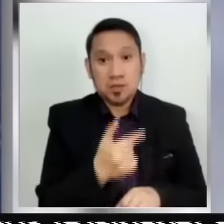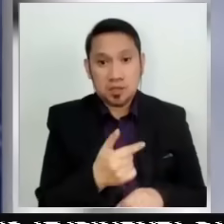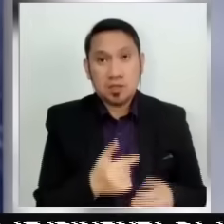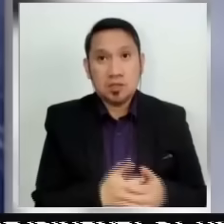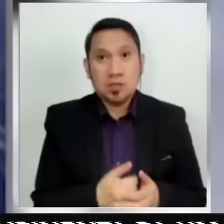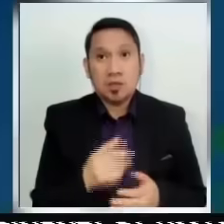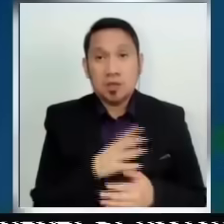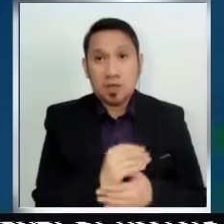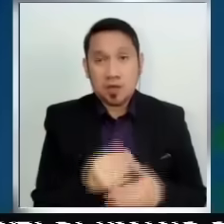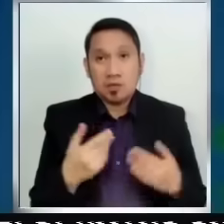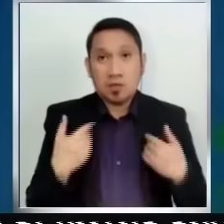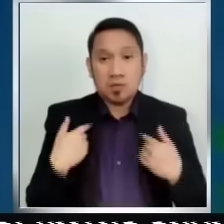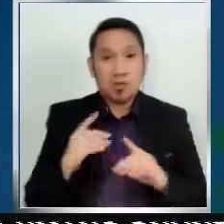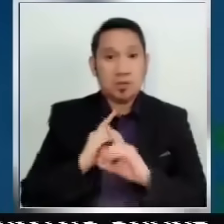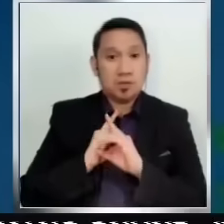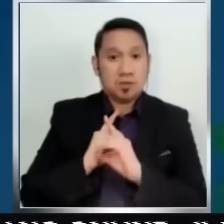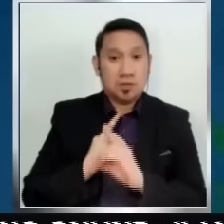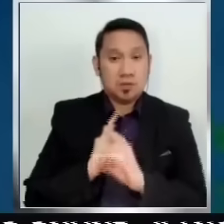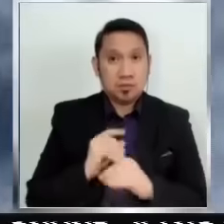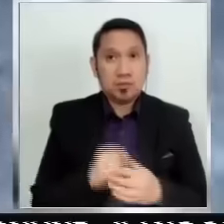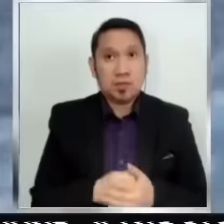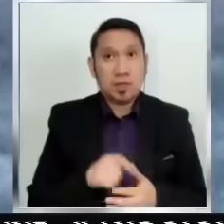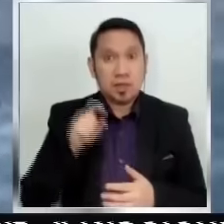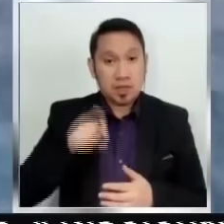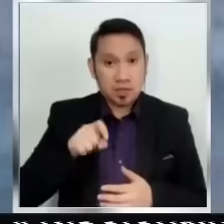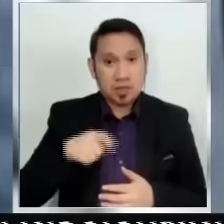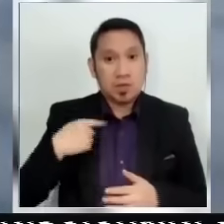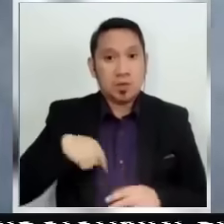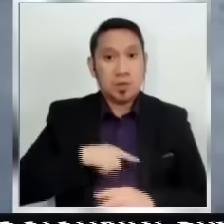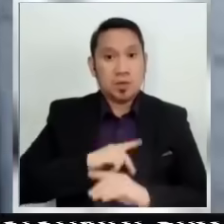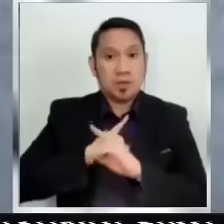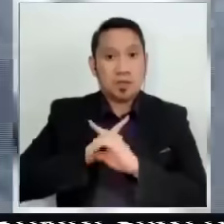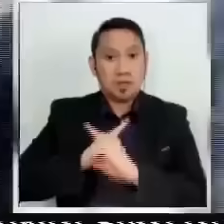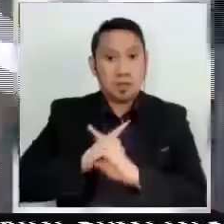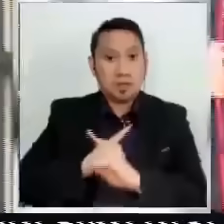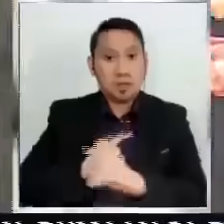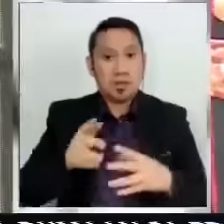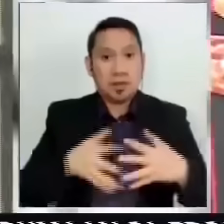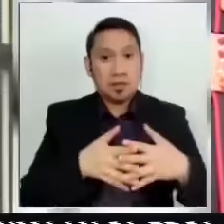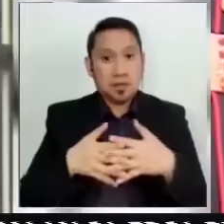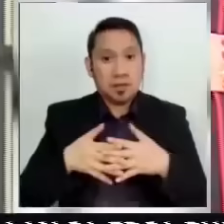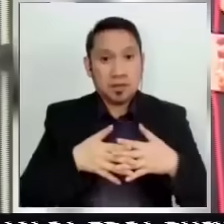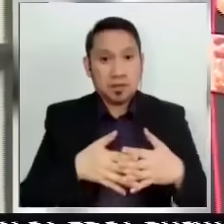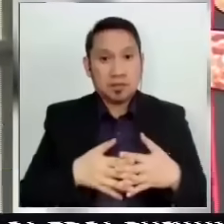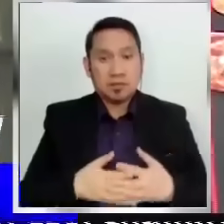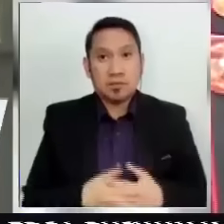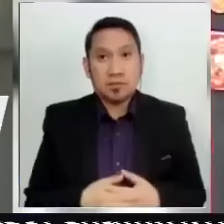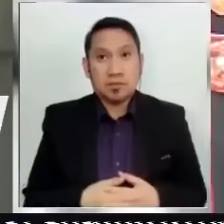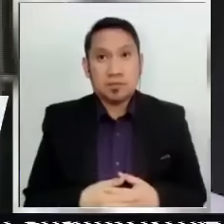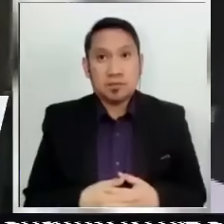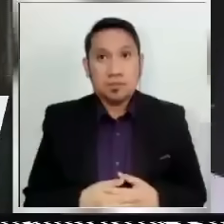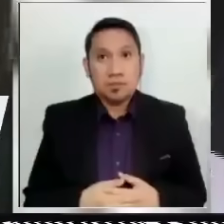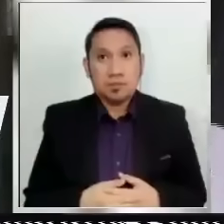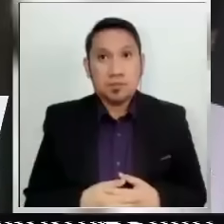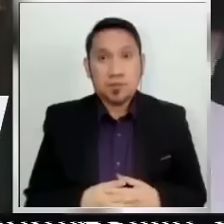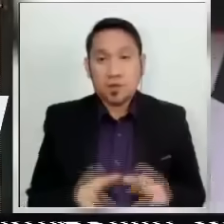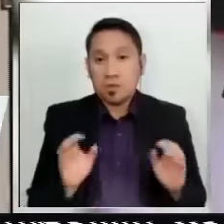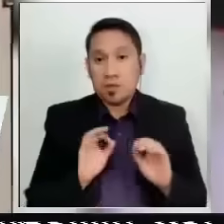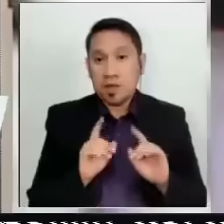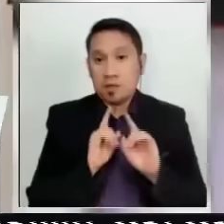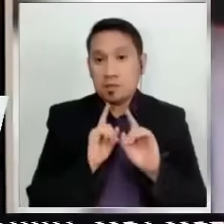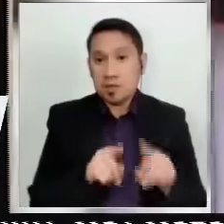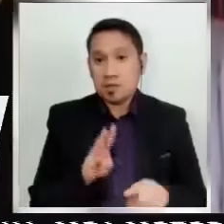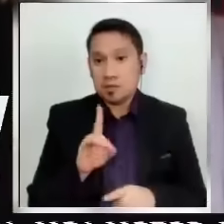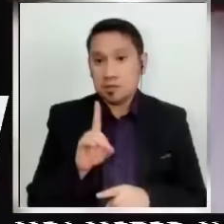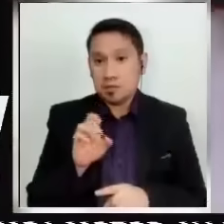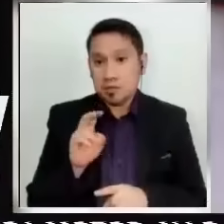Mutual Defense Treaty kung saan dapat tayong ipagtanggol ng Amerika kung sakali. Wala pang tugon si Biden, maaari kayang